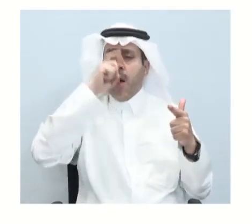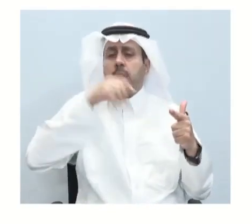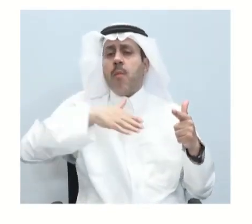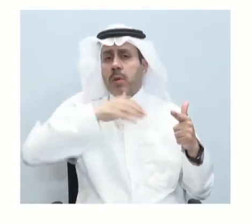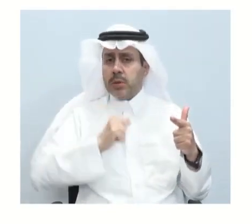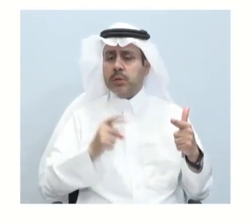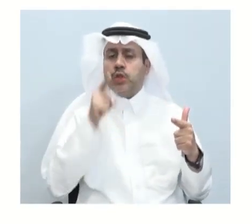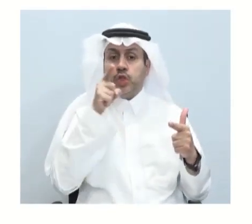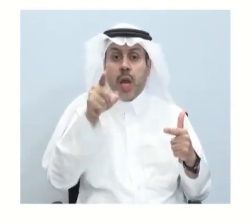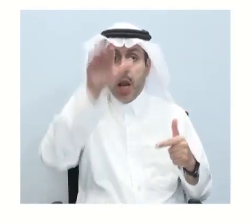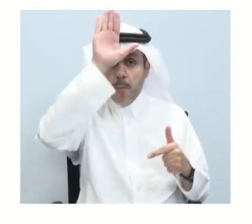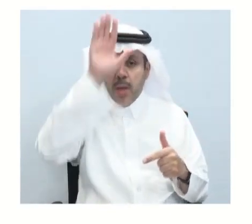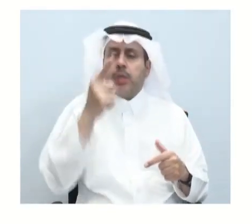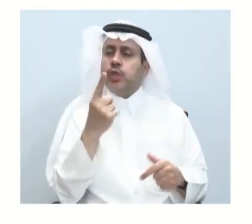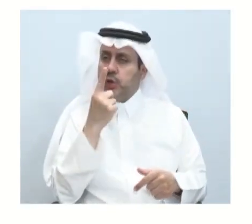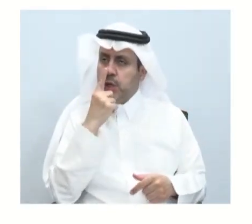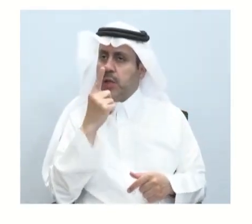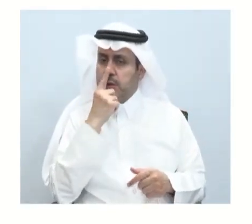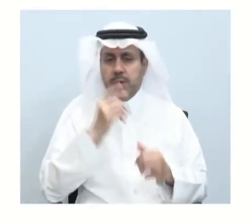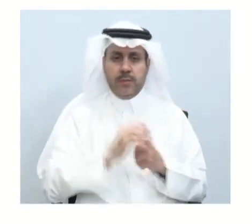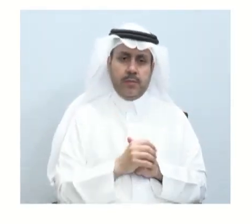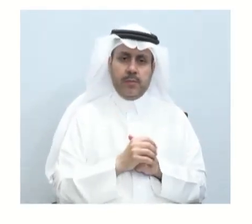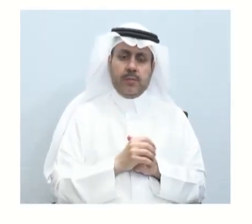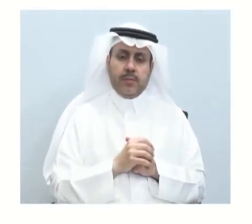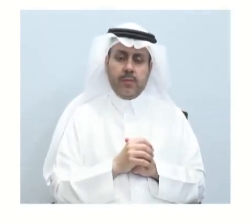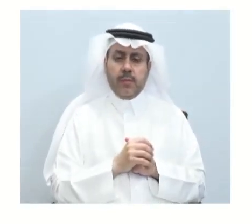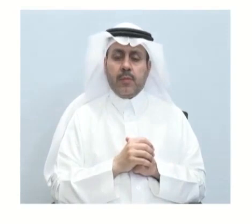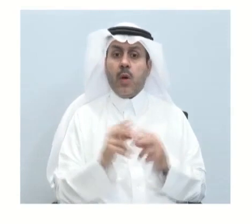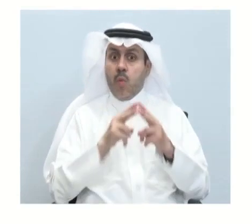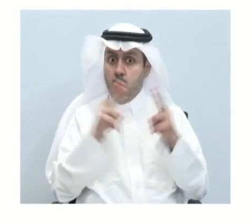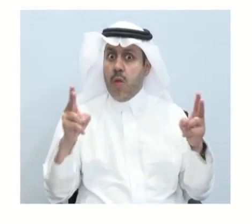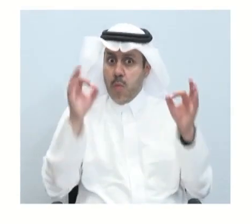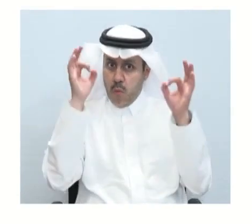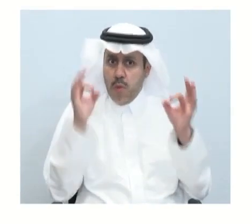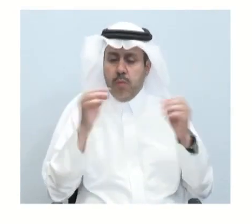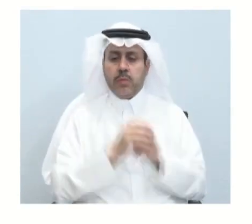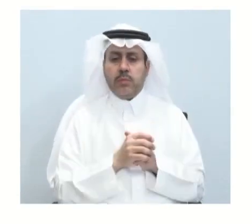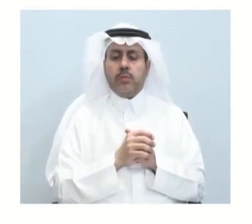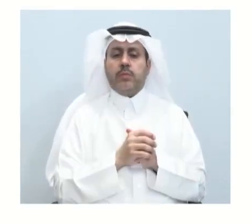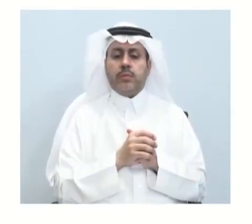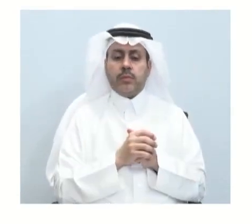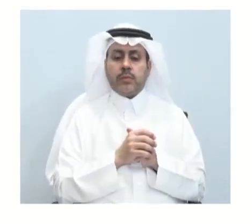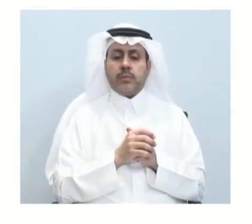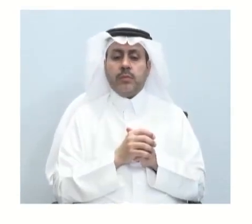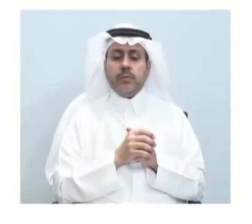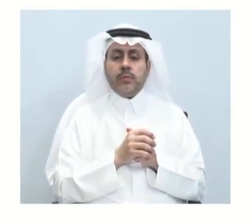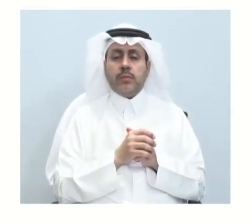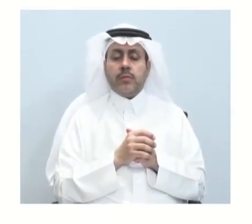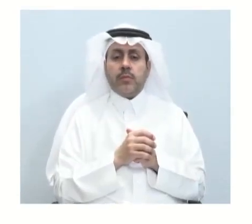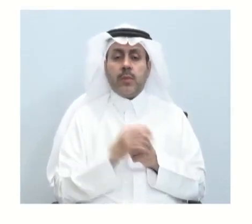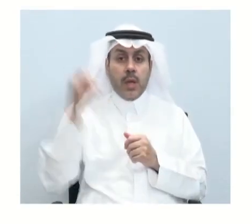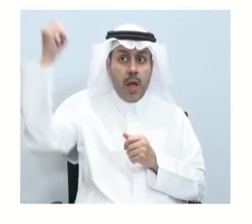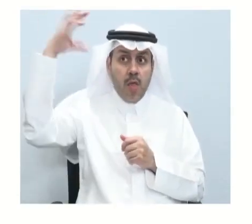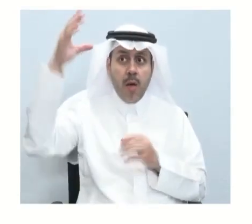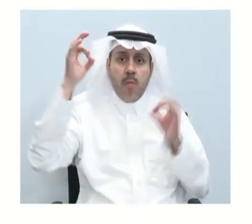امر من الله وامر من رسول على هذا الامر وهذه اضاءه مهمه اخواني واخواتي في هذا الباب تاملوا هذه الاضاءه